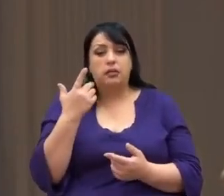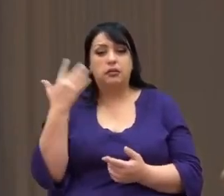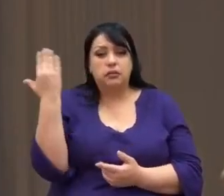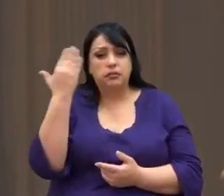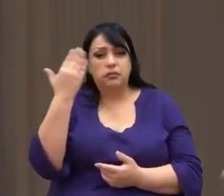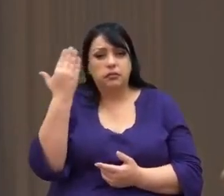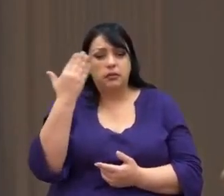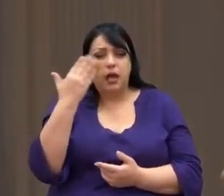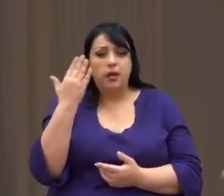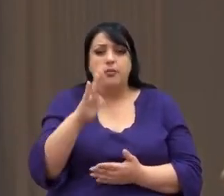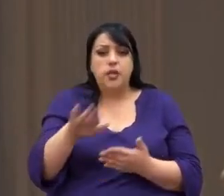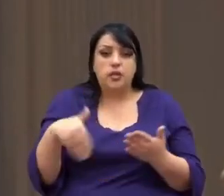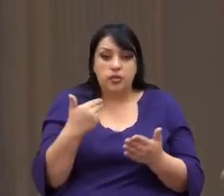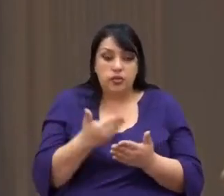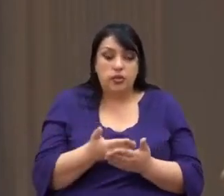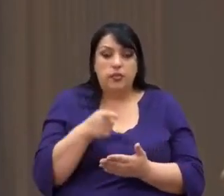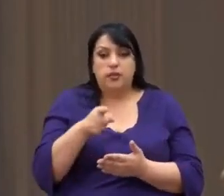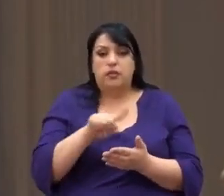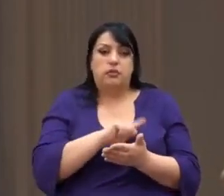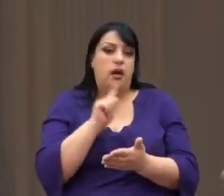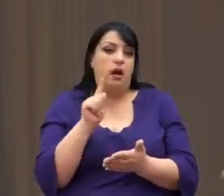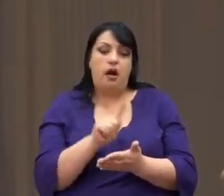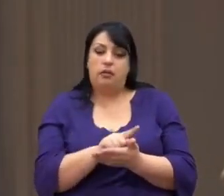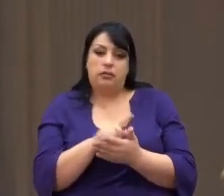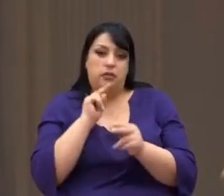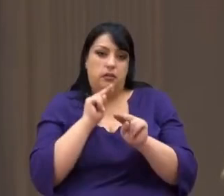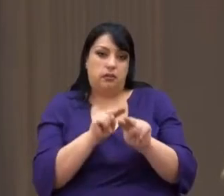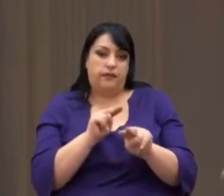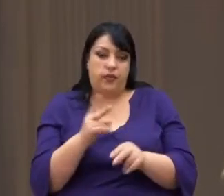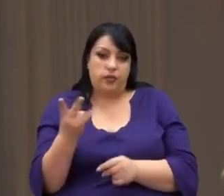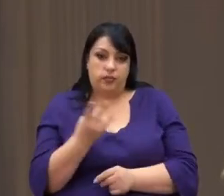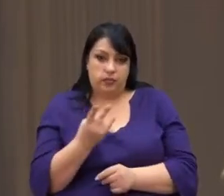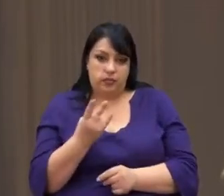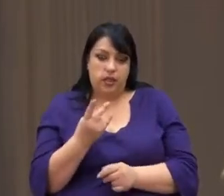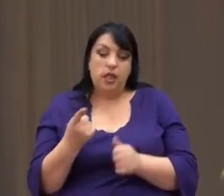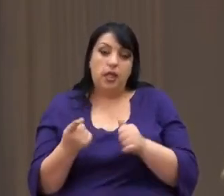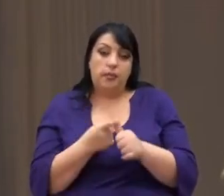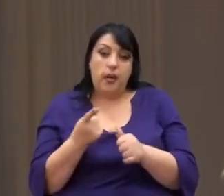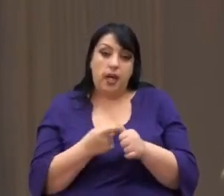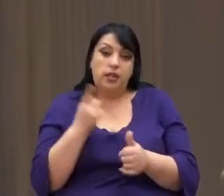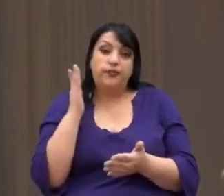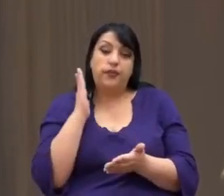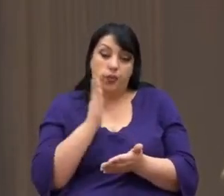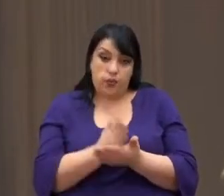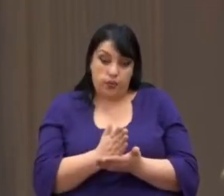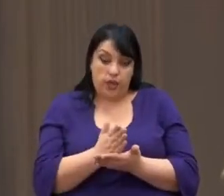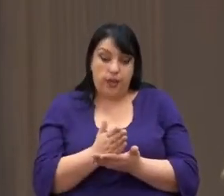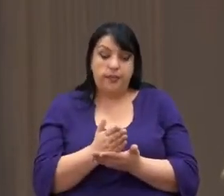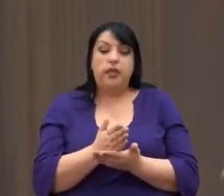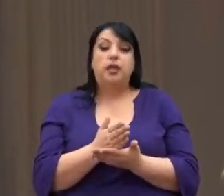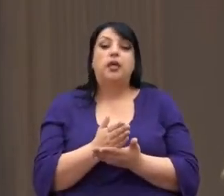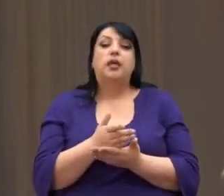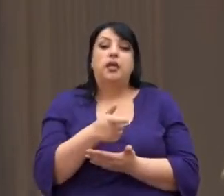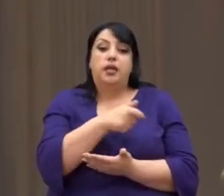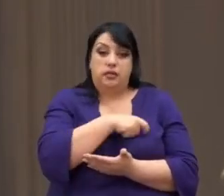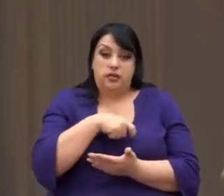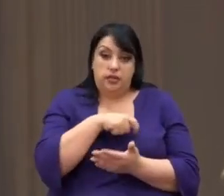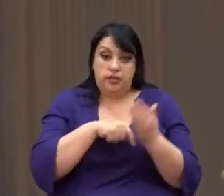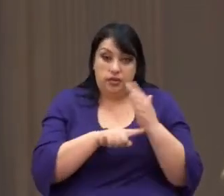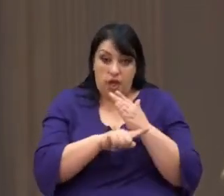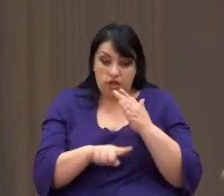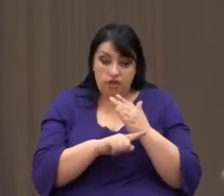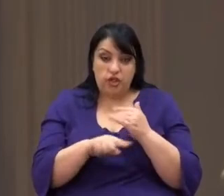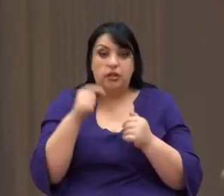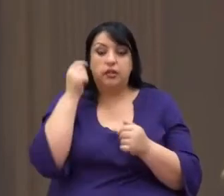համապատասխան հետևողական լինել այս հարցում. Երկրորդ, պատիվ ունեմ դաշինքը, նախընտրական ծրագրում նշում